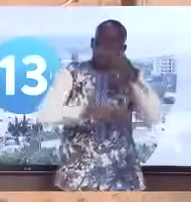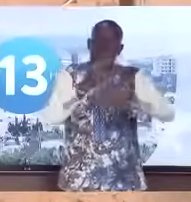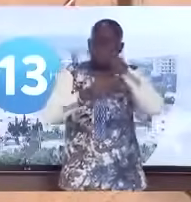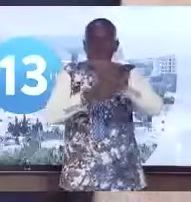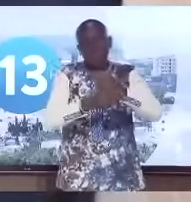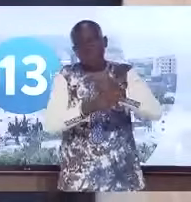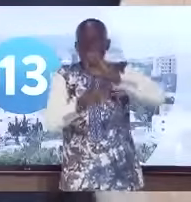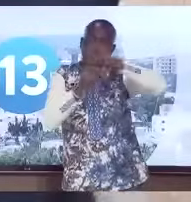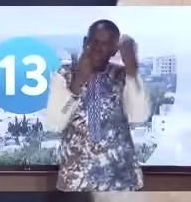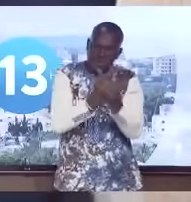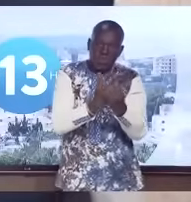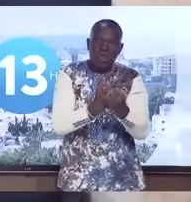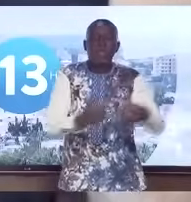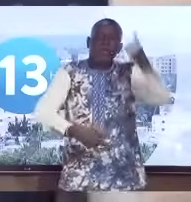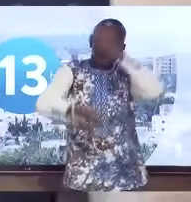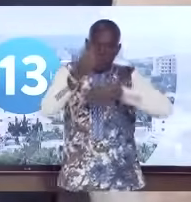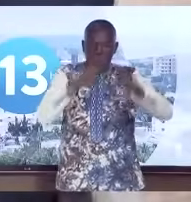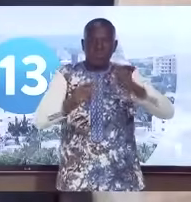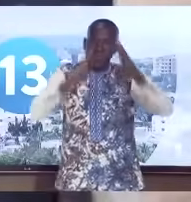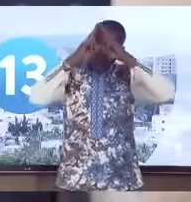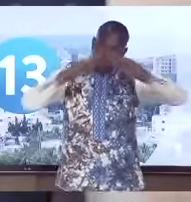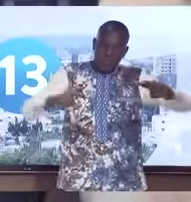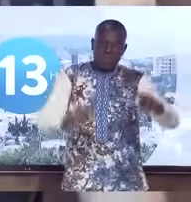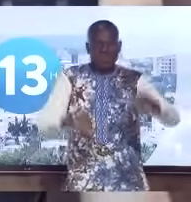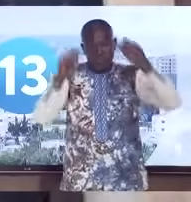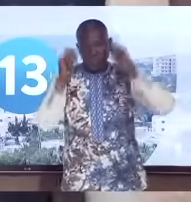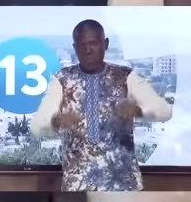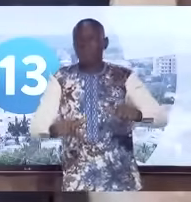sociale, souhaitent un retour chez eux le plus tôt possible.